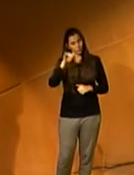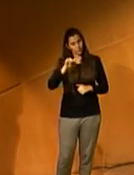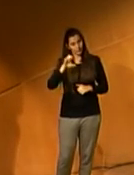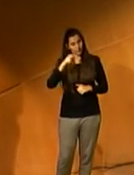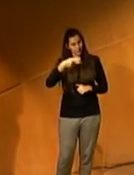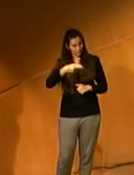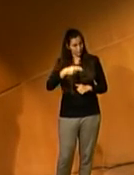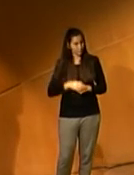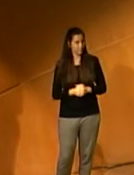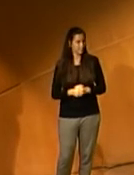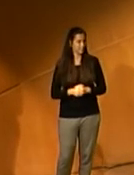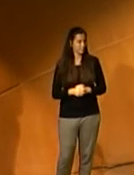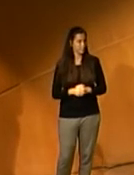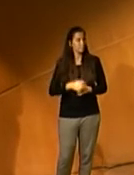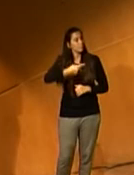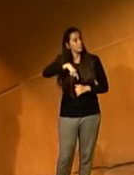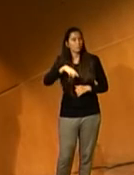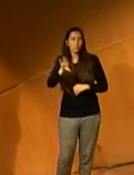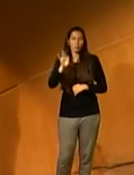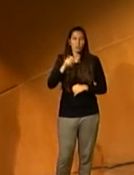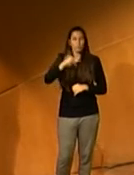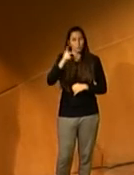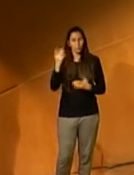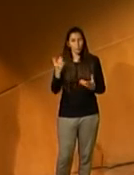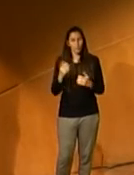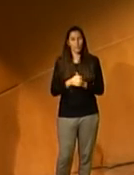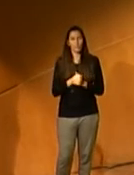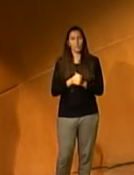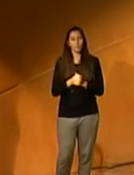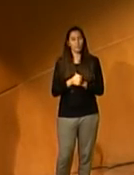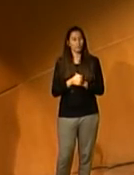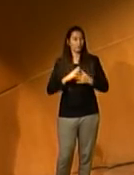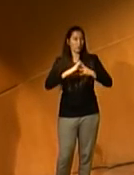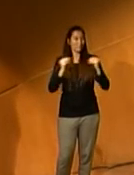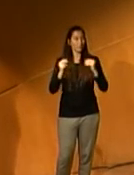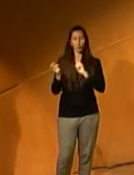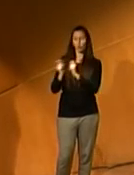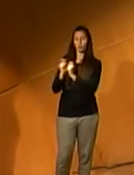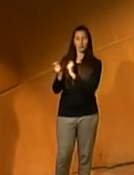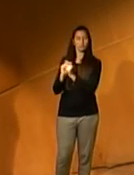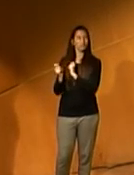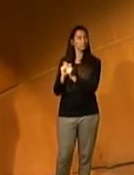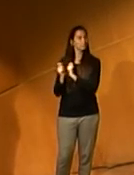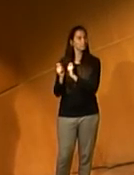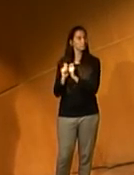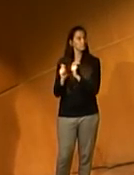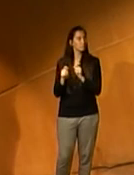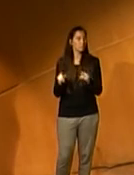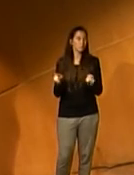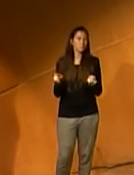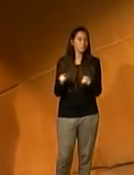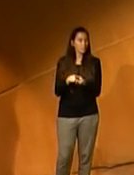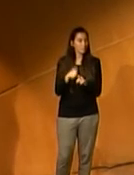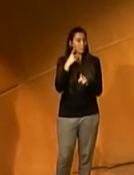choisi, nous, de fonctionner plus autour d'un entretien, un peu comme on a pu faire pour